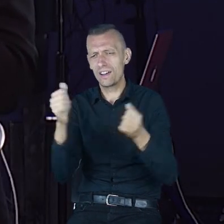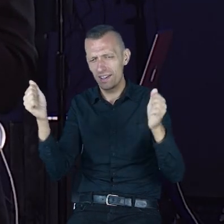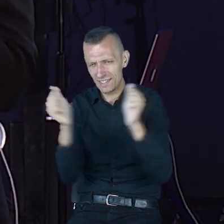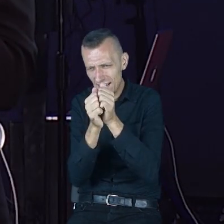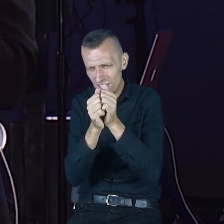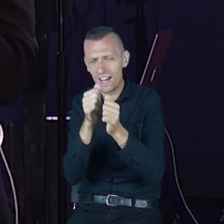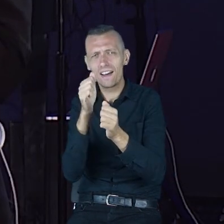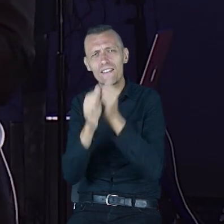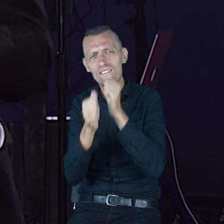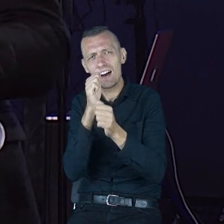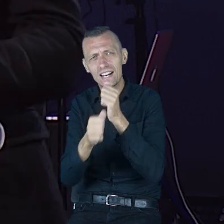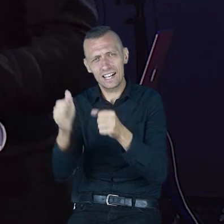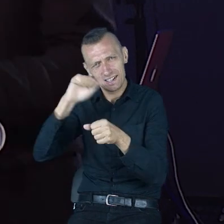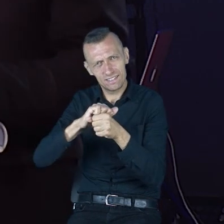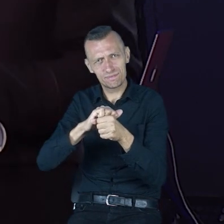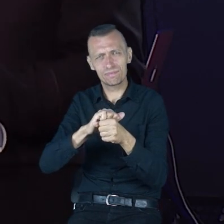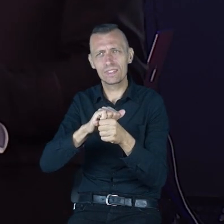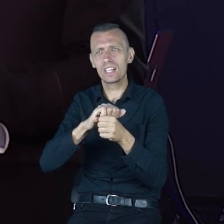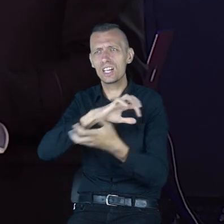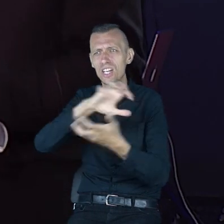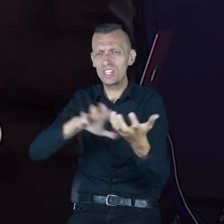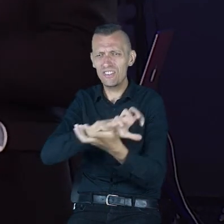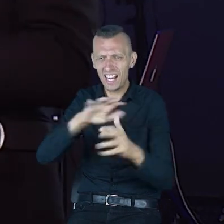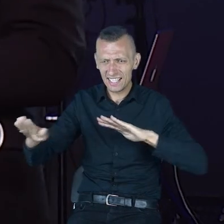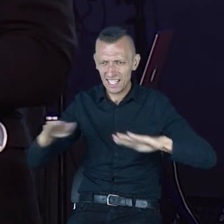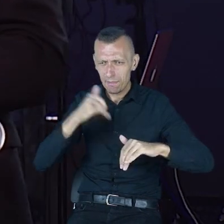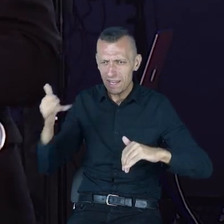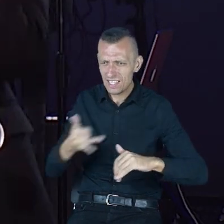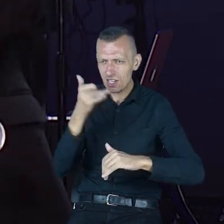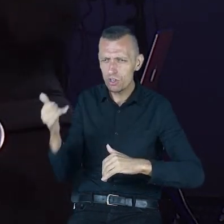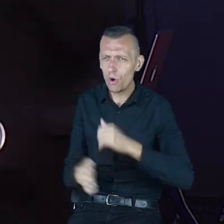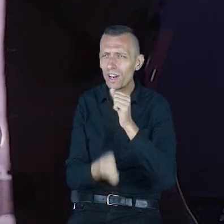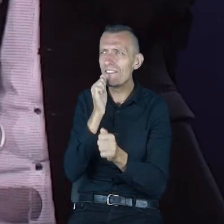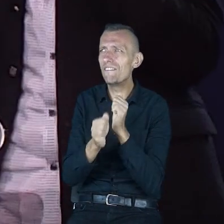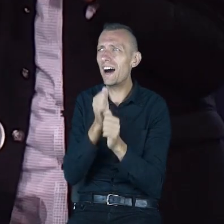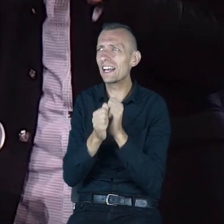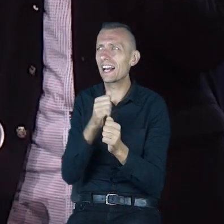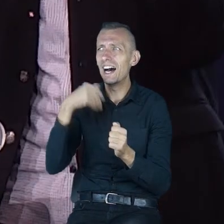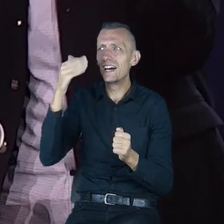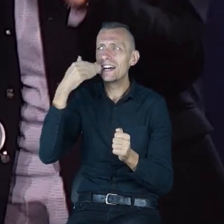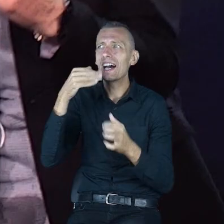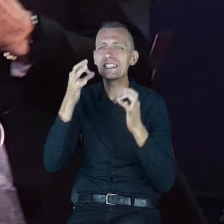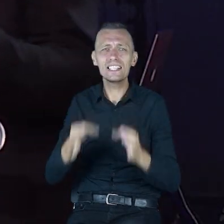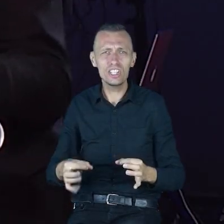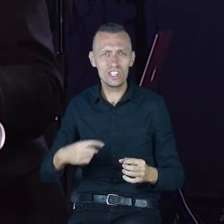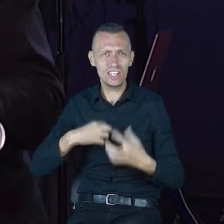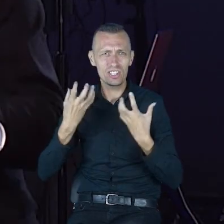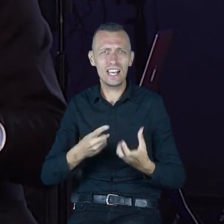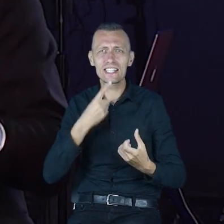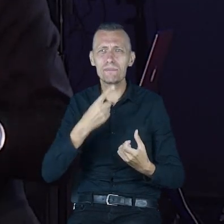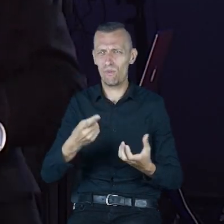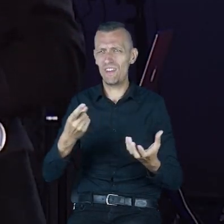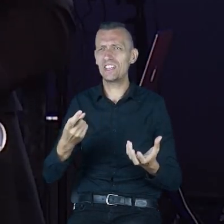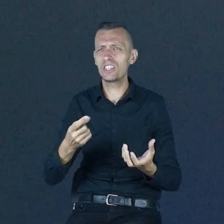Świat jest w nieustannej walce. I właśnie dzisiejsze kazanie jest o tym, jak żyć w